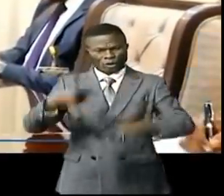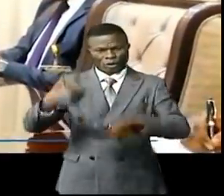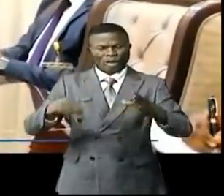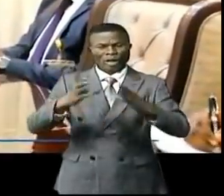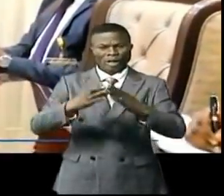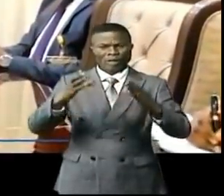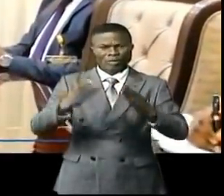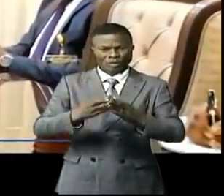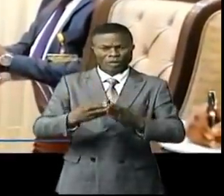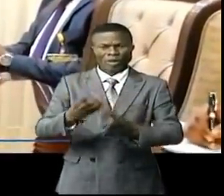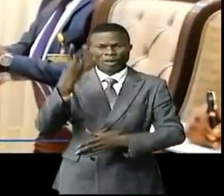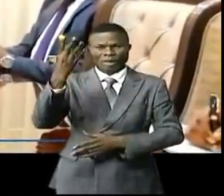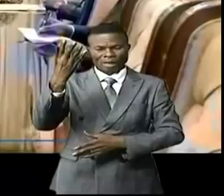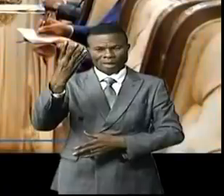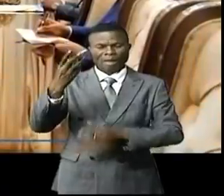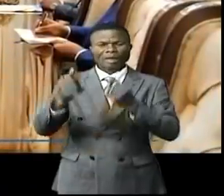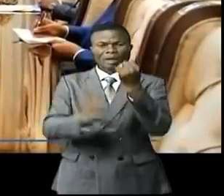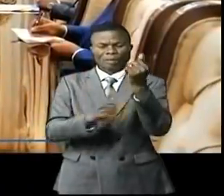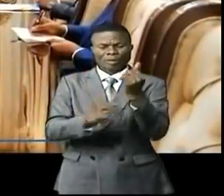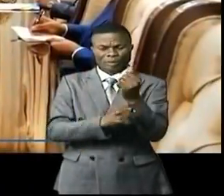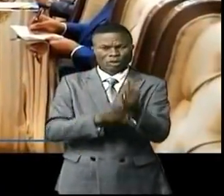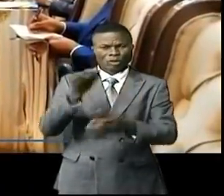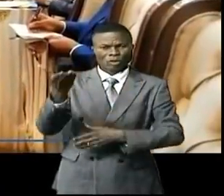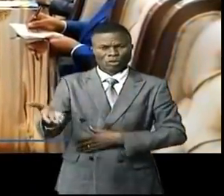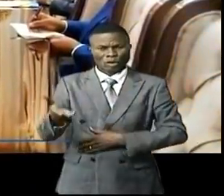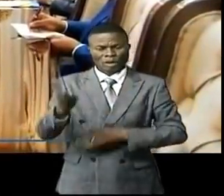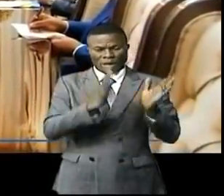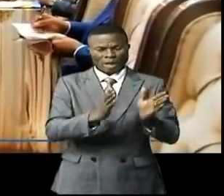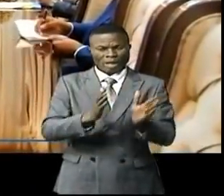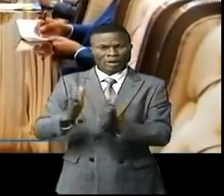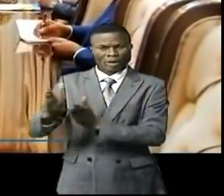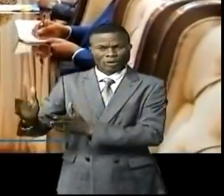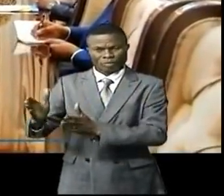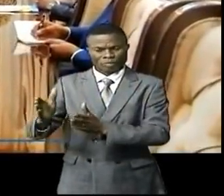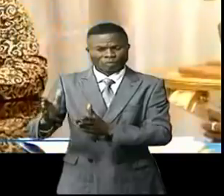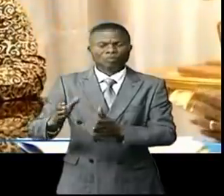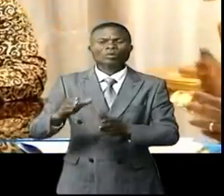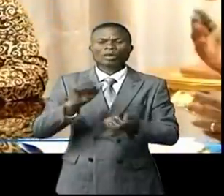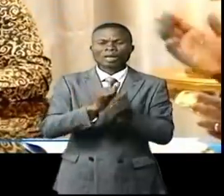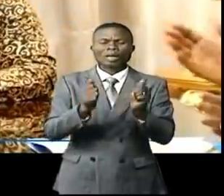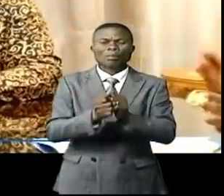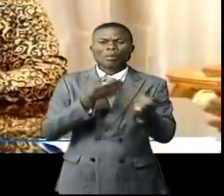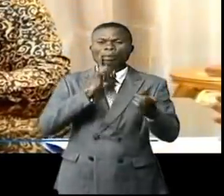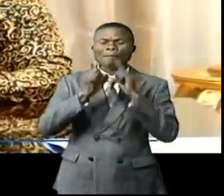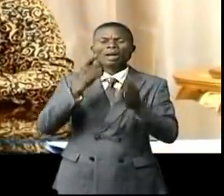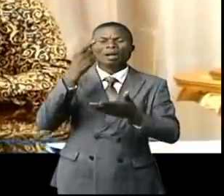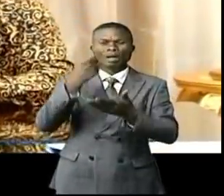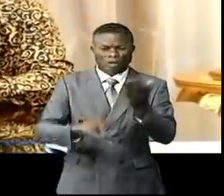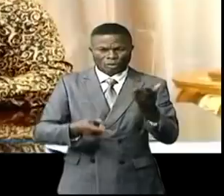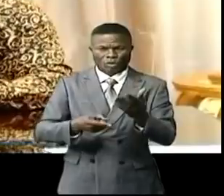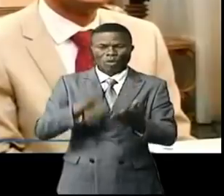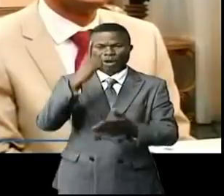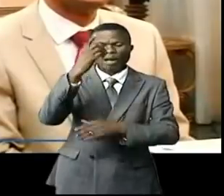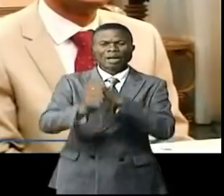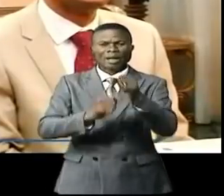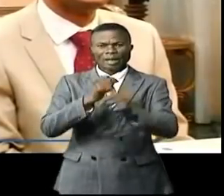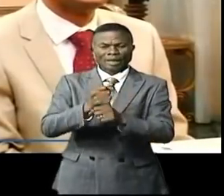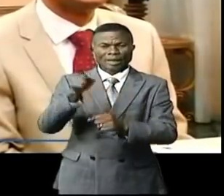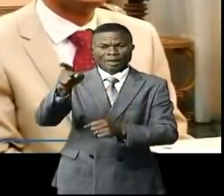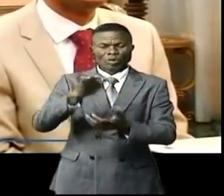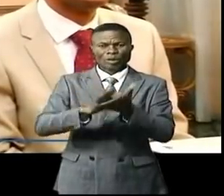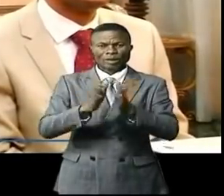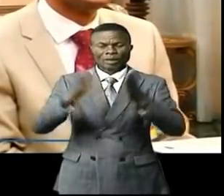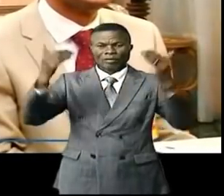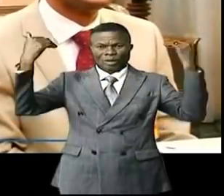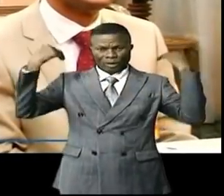avec les cadres permanents de la SADC pour préparer les matières à exploiter pendant sa mandature. Elias